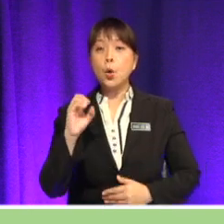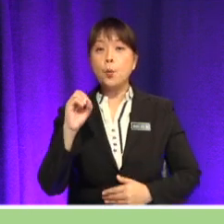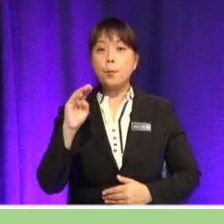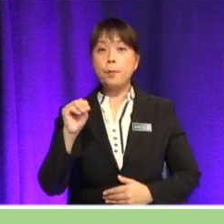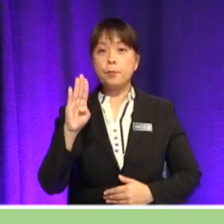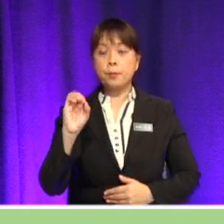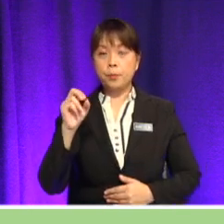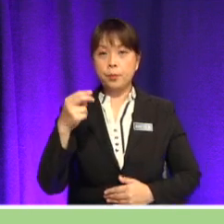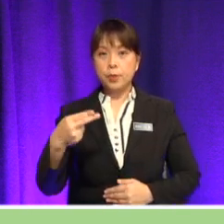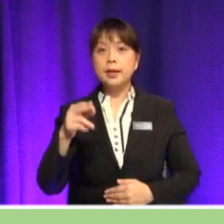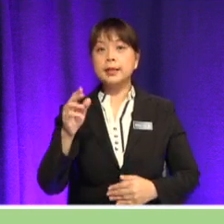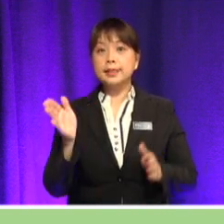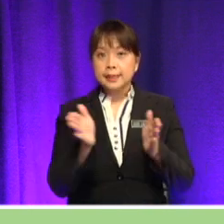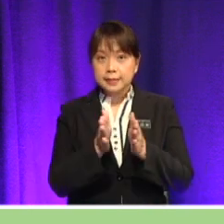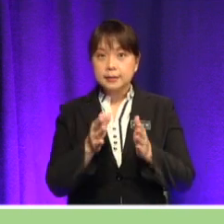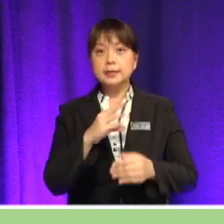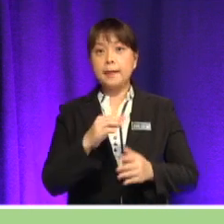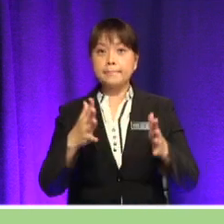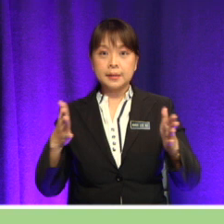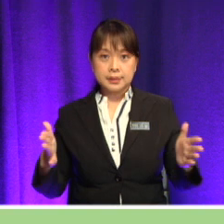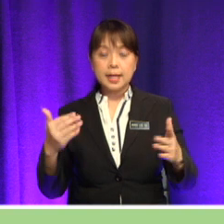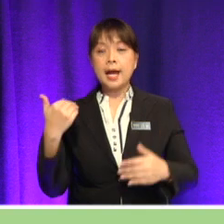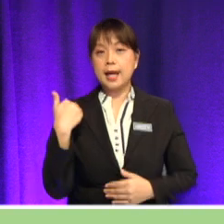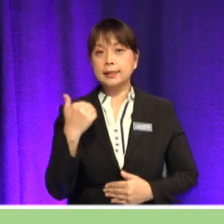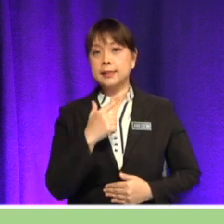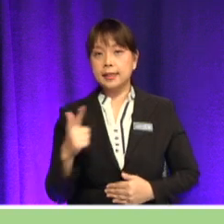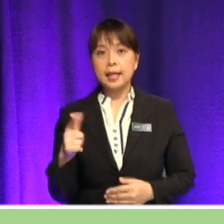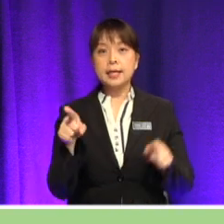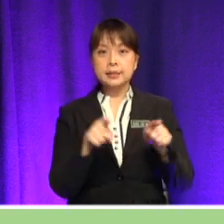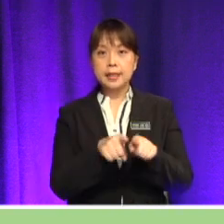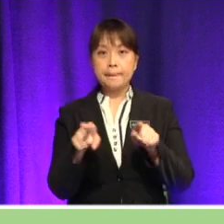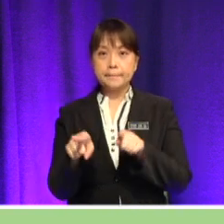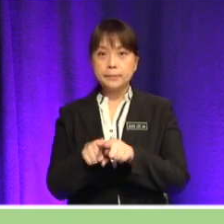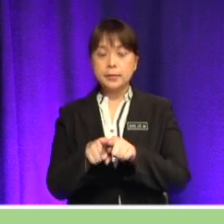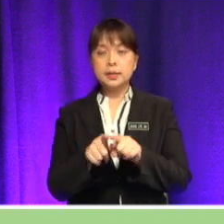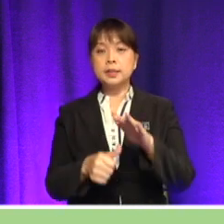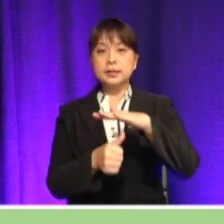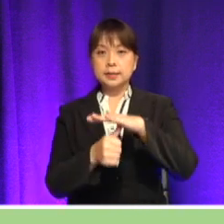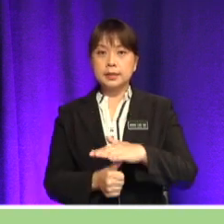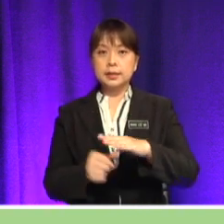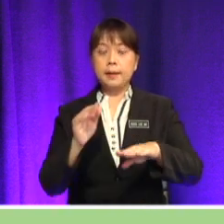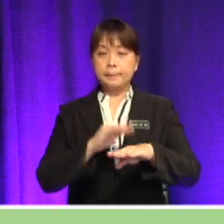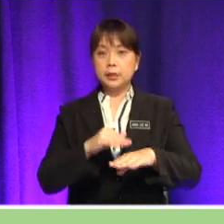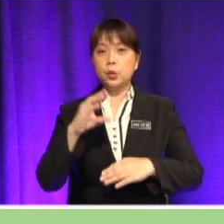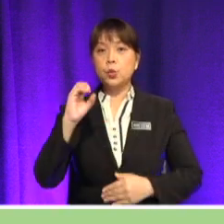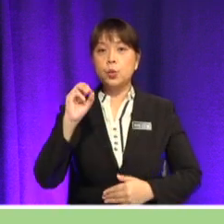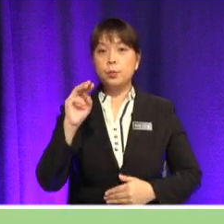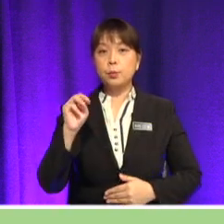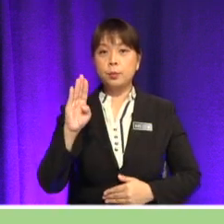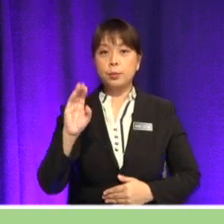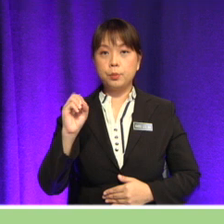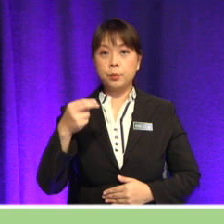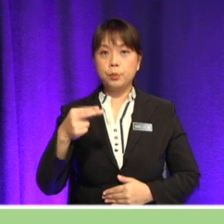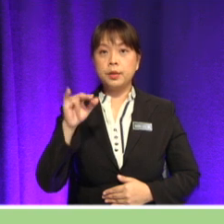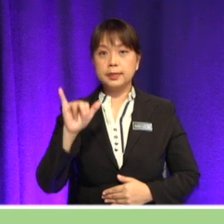Ombo besar jadi tekanan pada umumnya kecil sama dengan tekanan